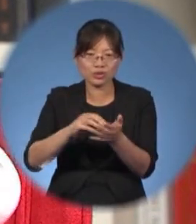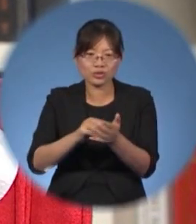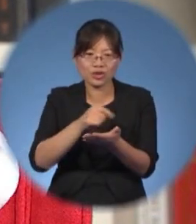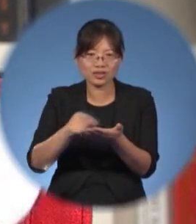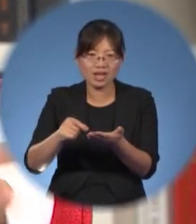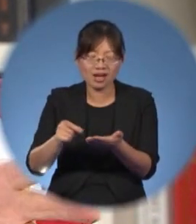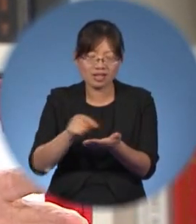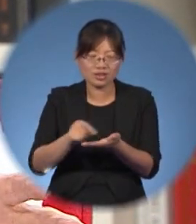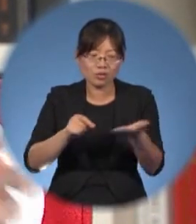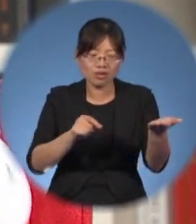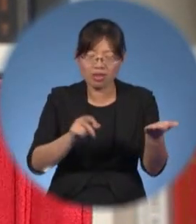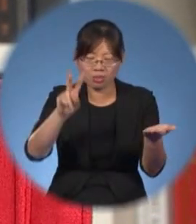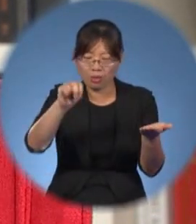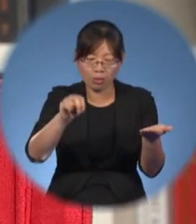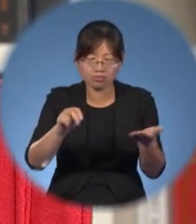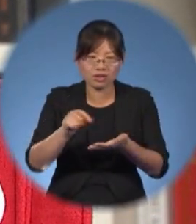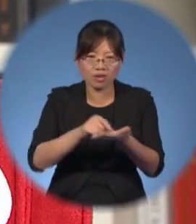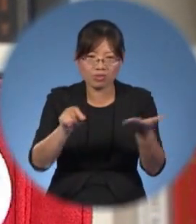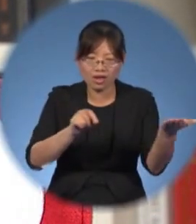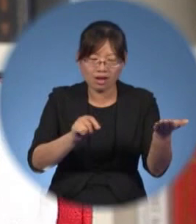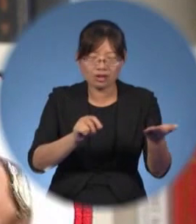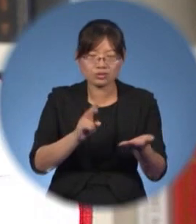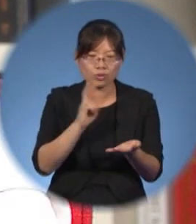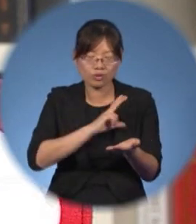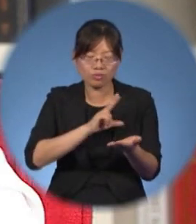노, 써내면 노, 노래 곡목도 노.